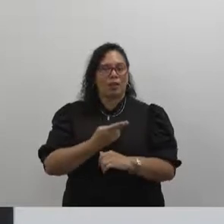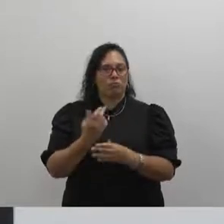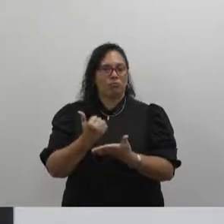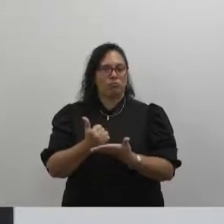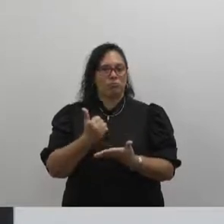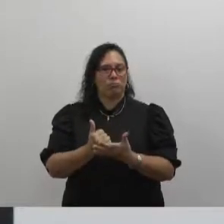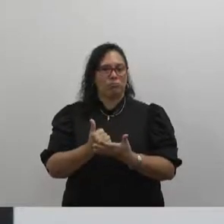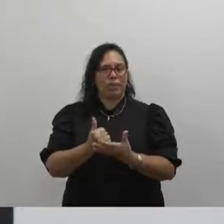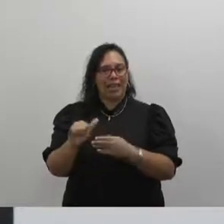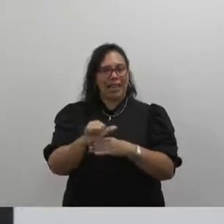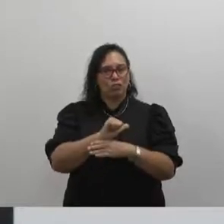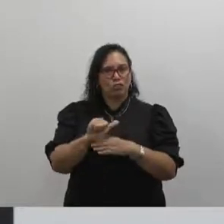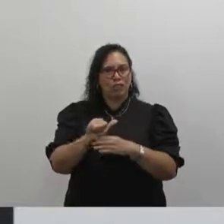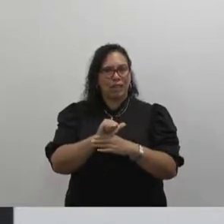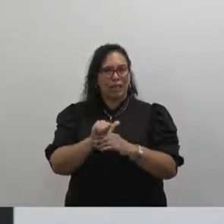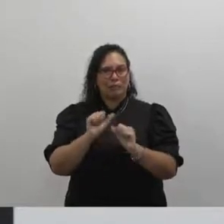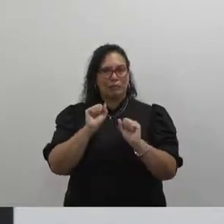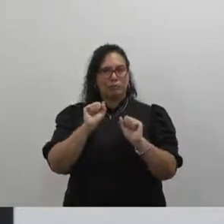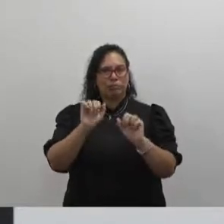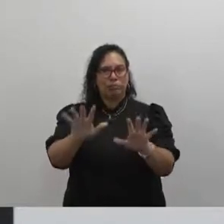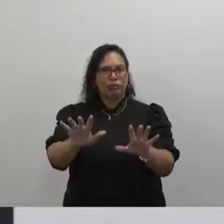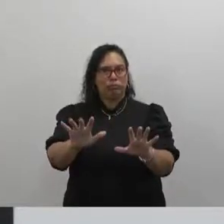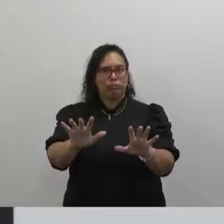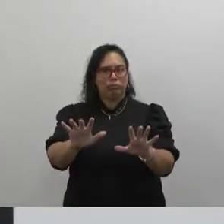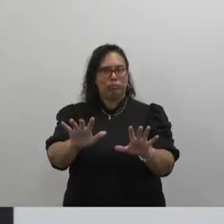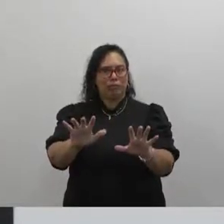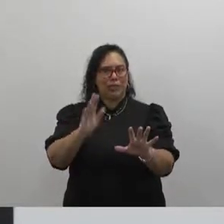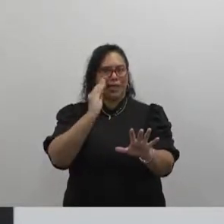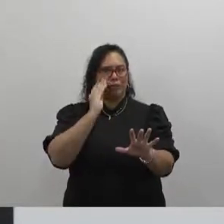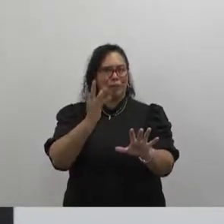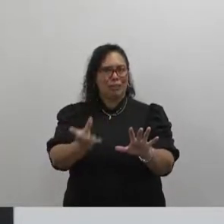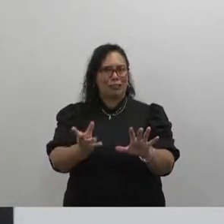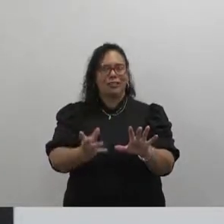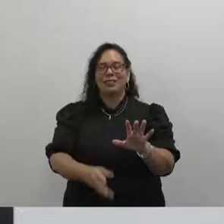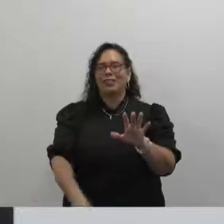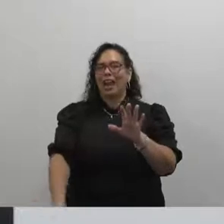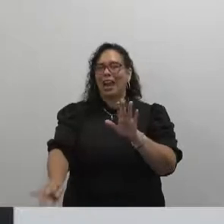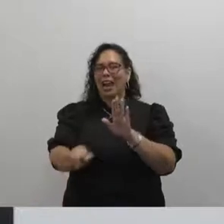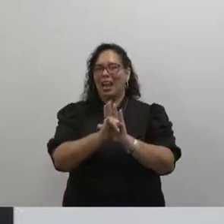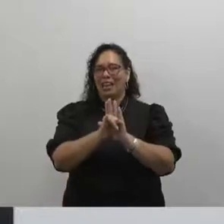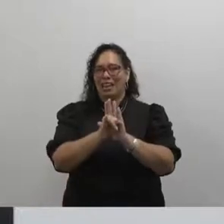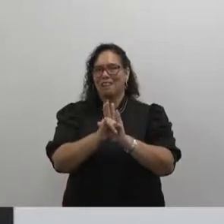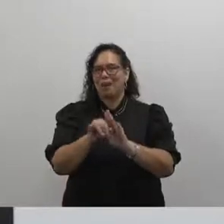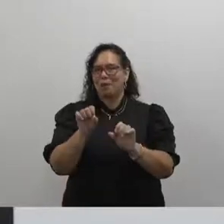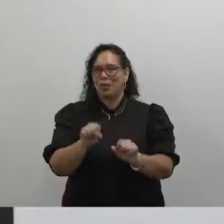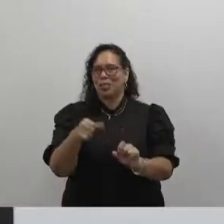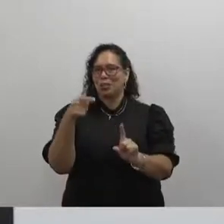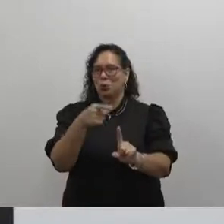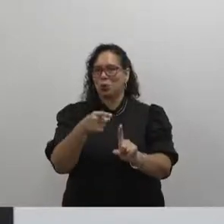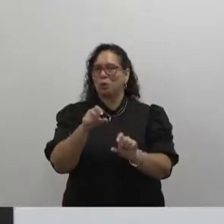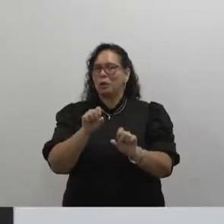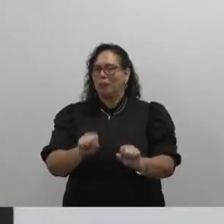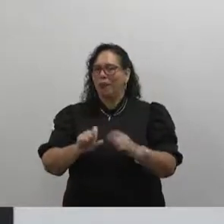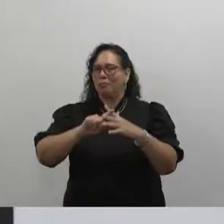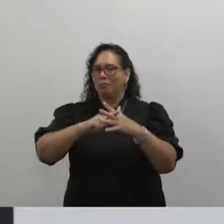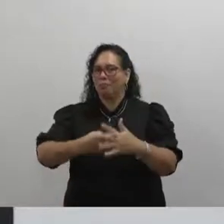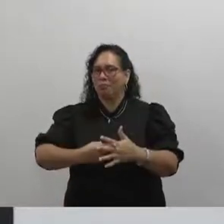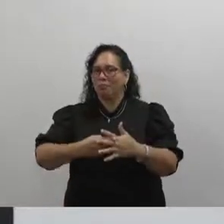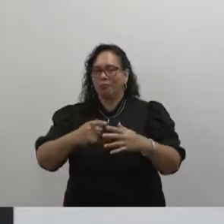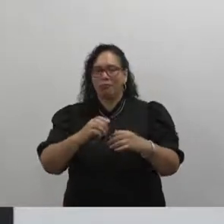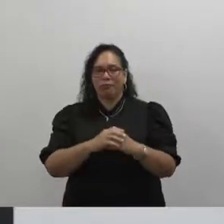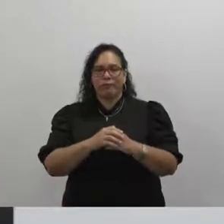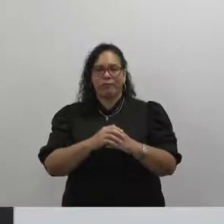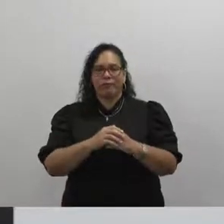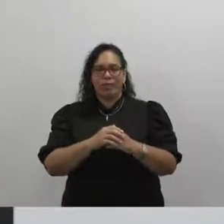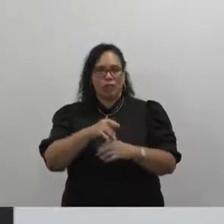này ông cá prata bát cá bắc vơi ní về miền bắc giàu khăng à tại dương ai thơ